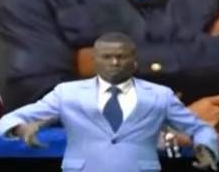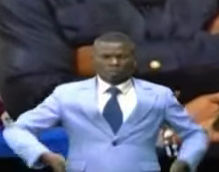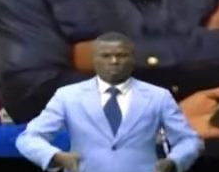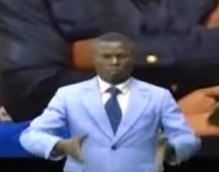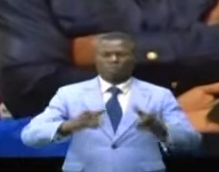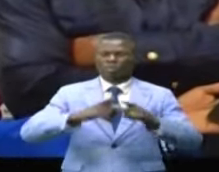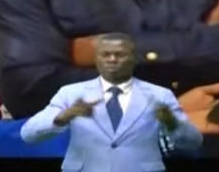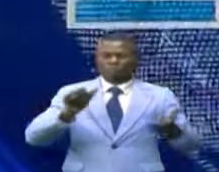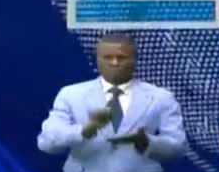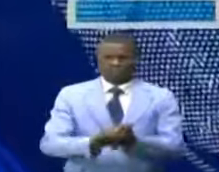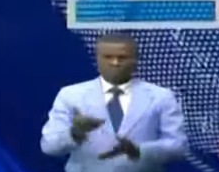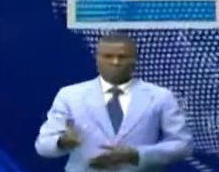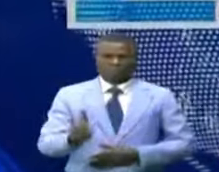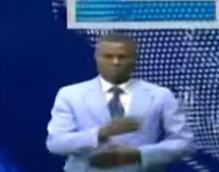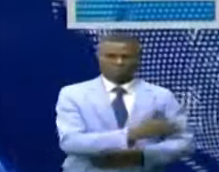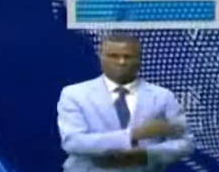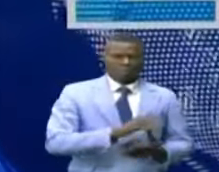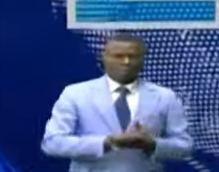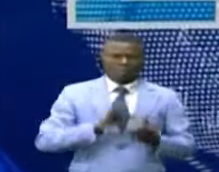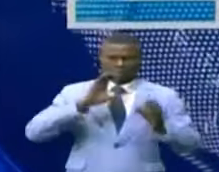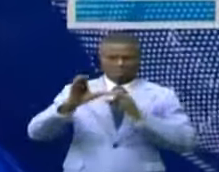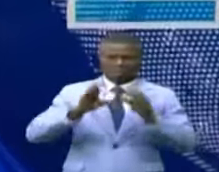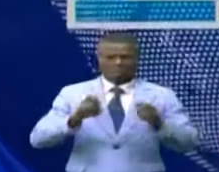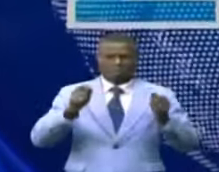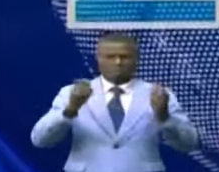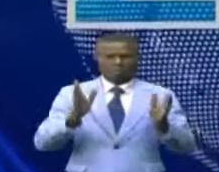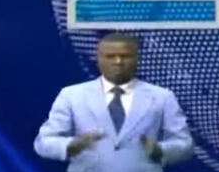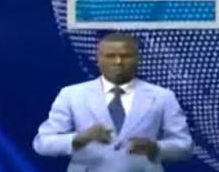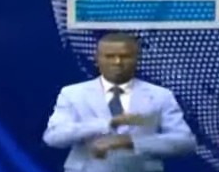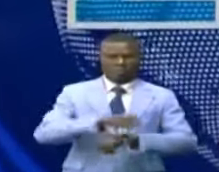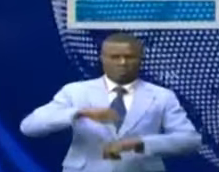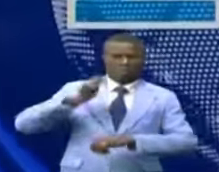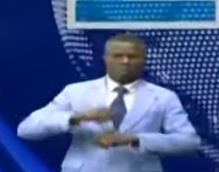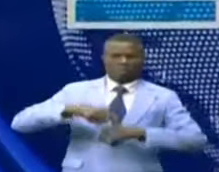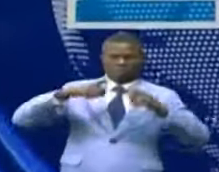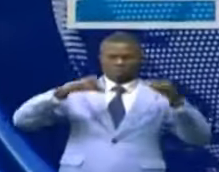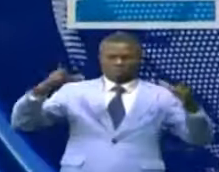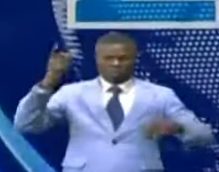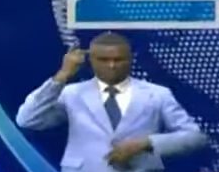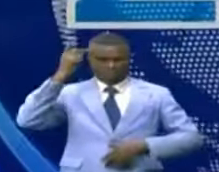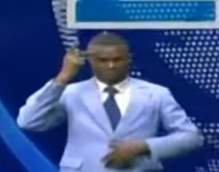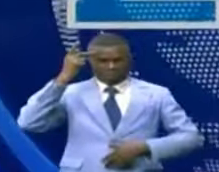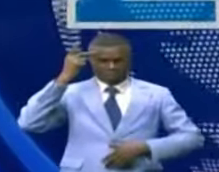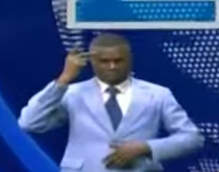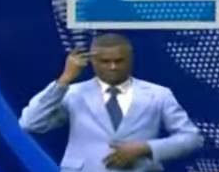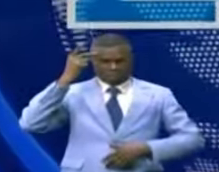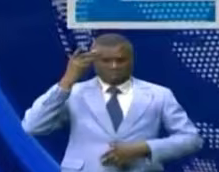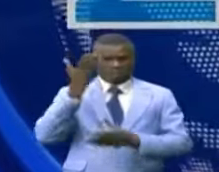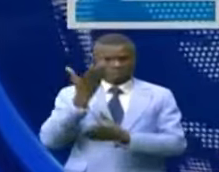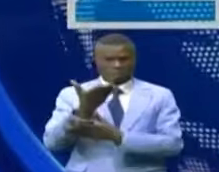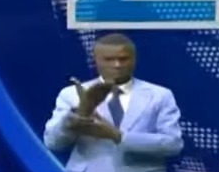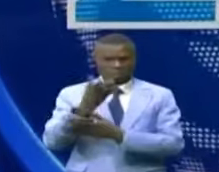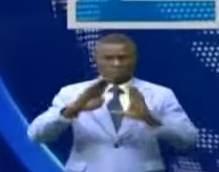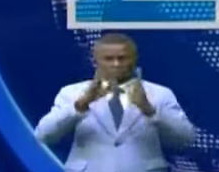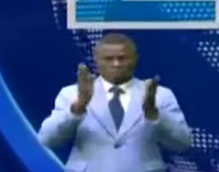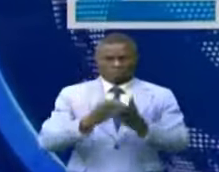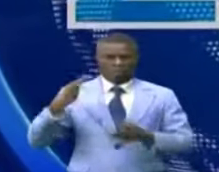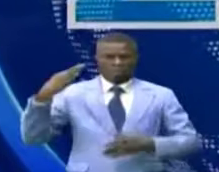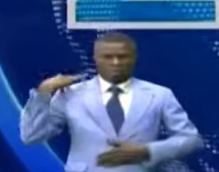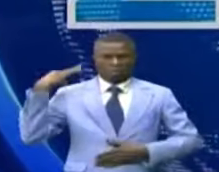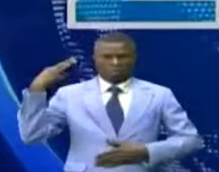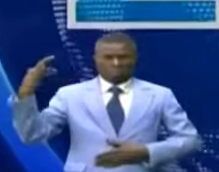Kinshasa. Mais ce communiqué de presse, le tribunal de grande instance de Kinshasa-Gombe porte à la connaissance de tous les